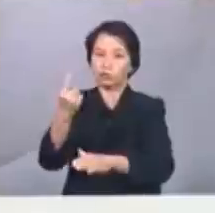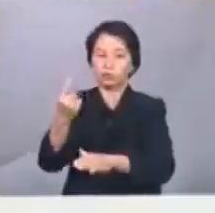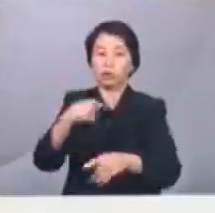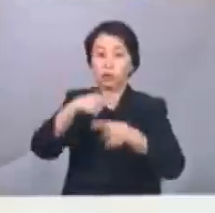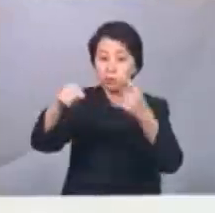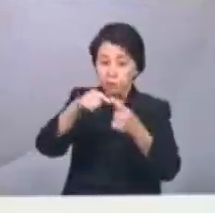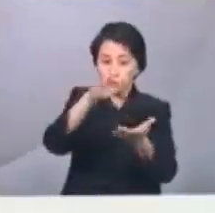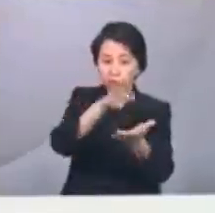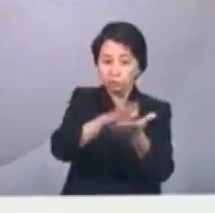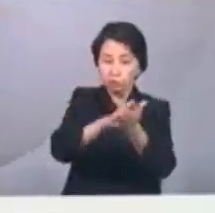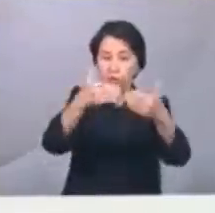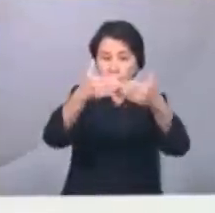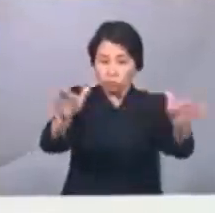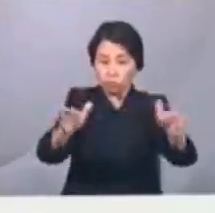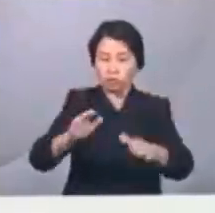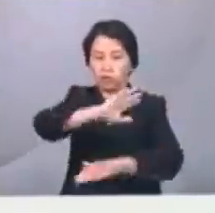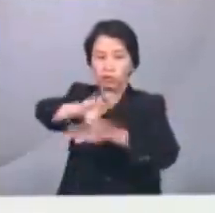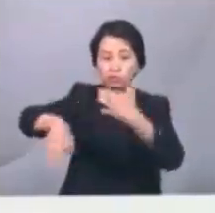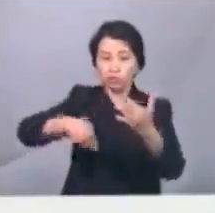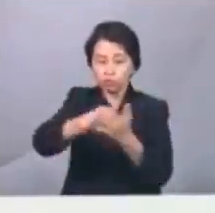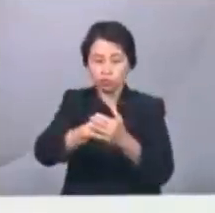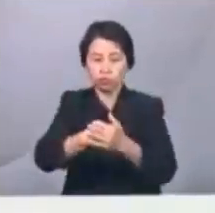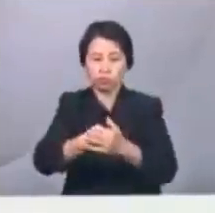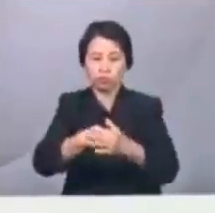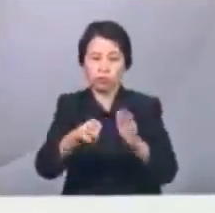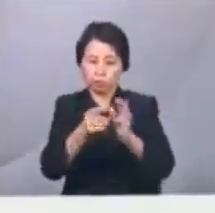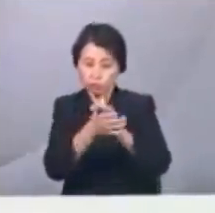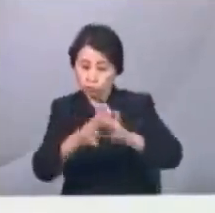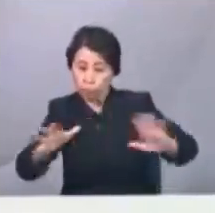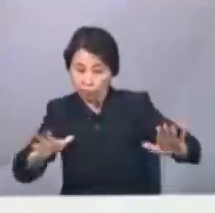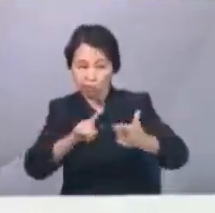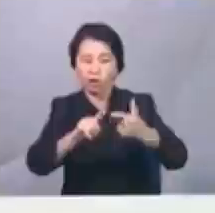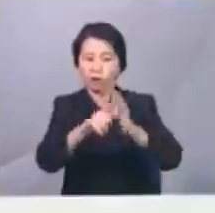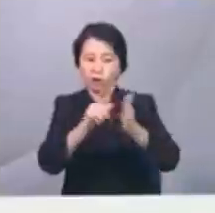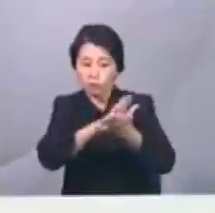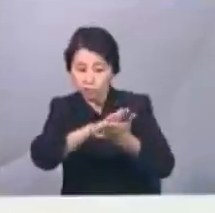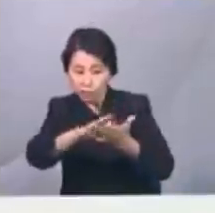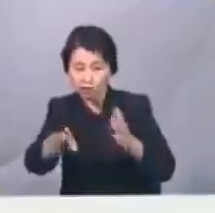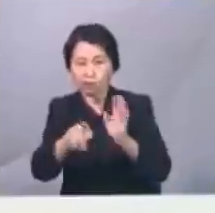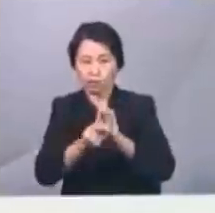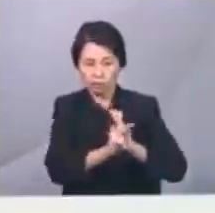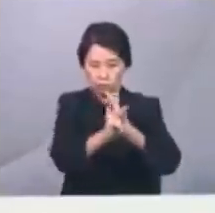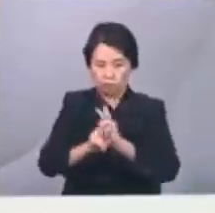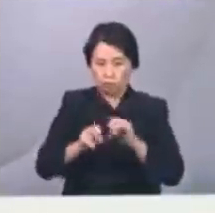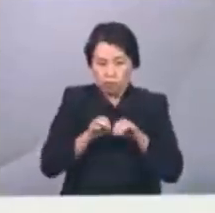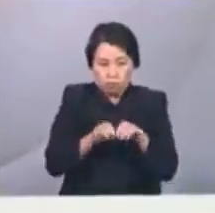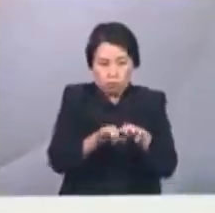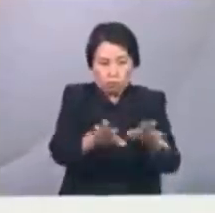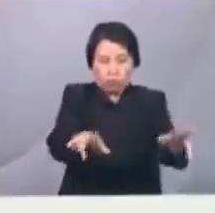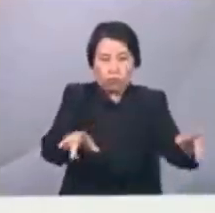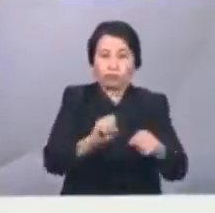dibuka semula, semua aspek keselamatan, kebersihan dan pengawalan penularan